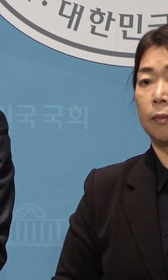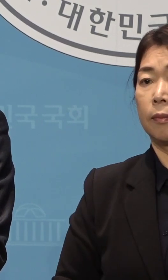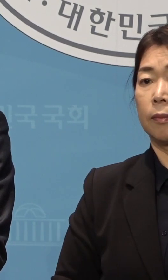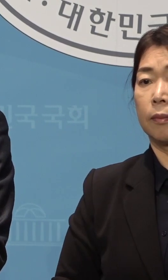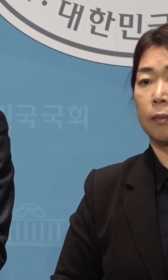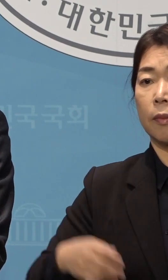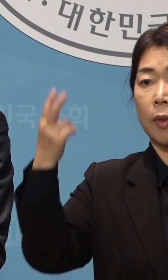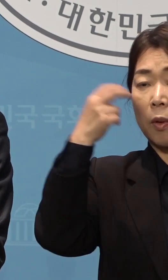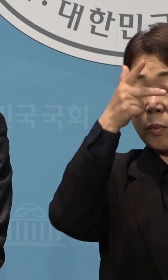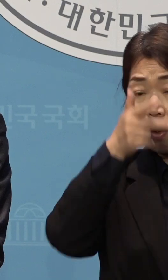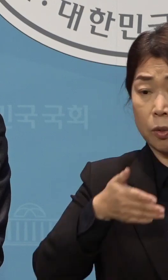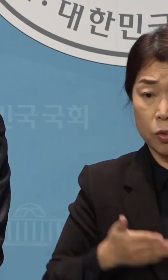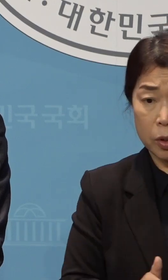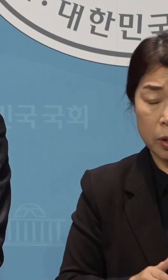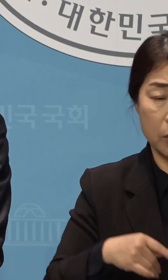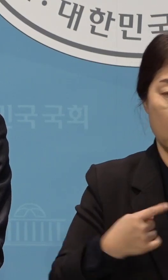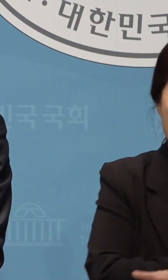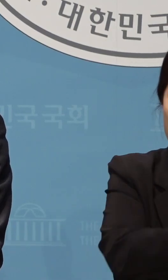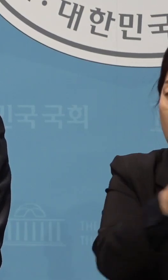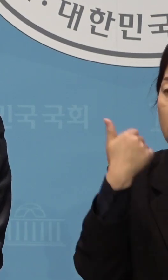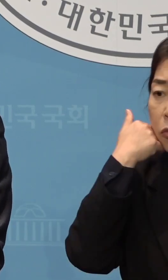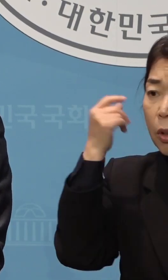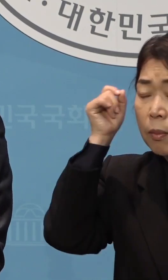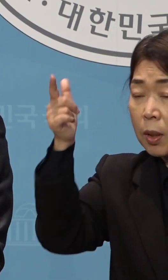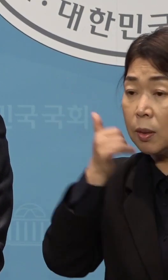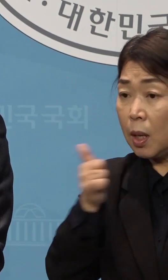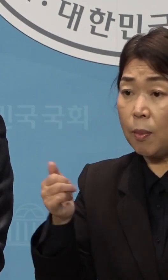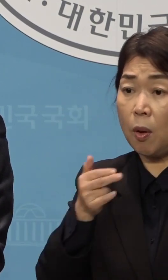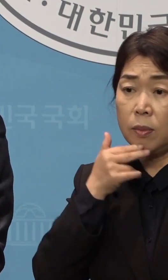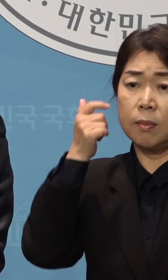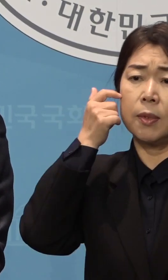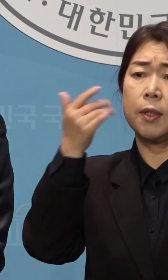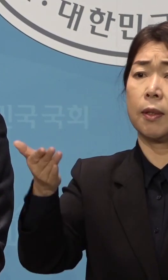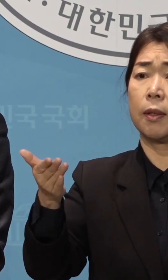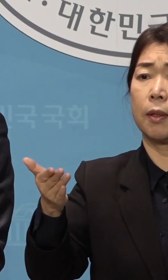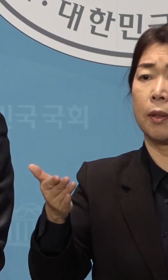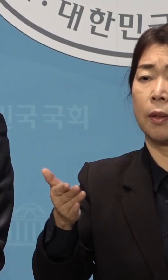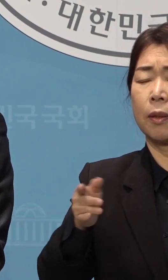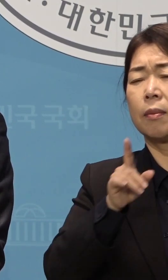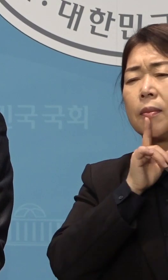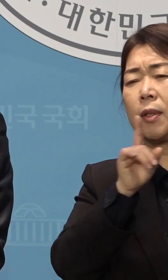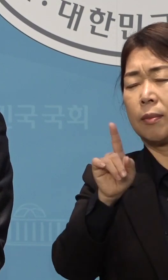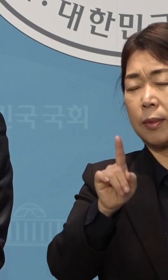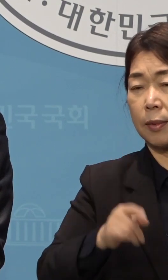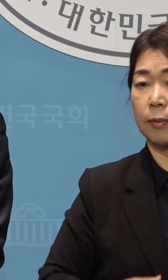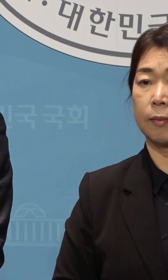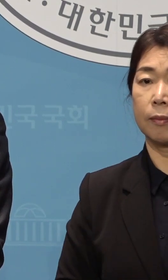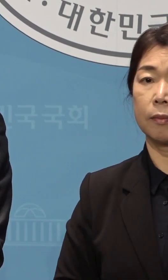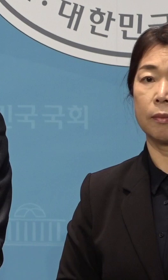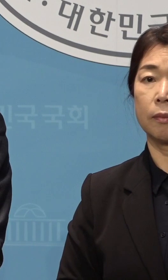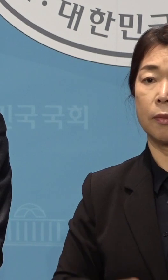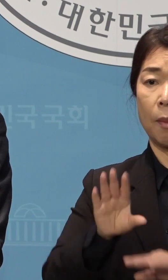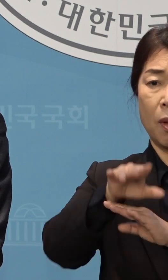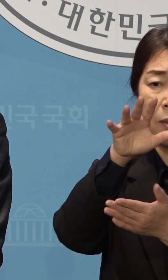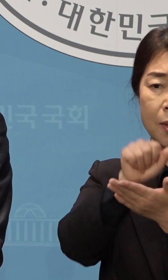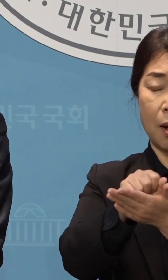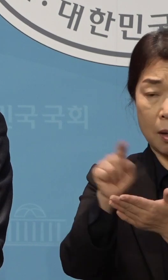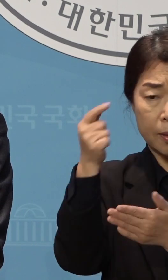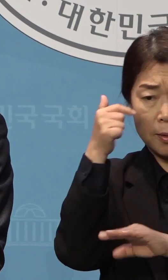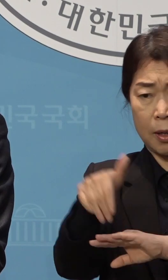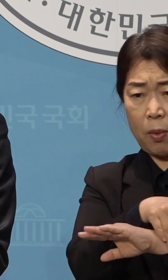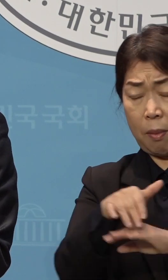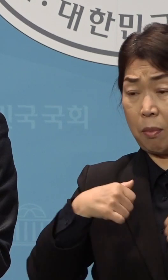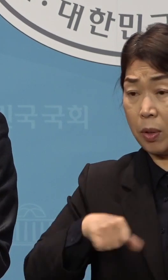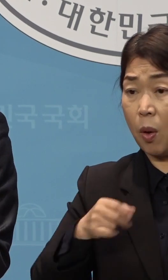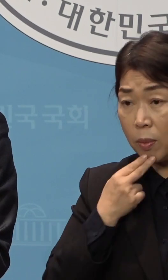검찰 출신 말고는 등용할 인재가 없다고 말하지 마십시오 방송 장악의 꿈을 절대 포기하지